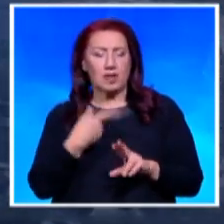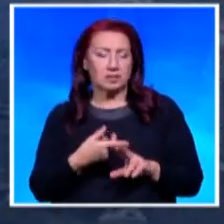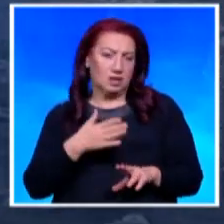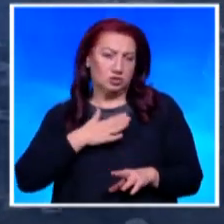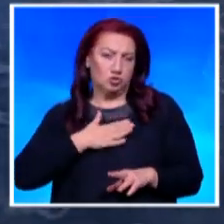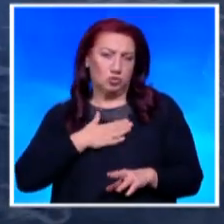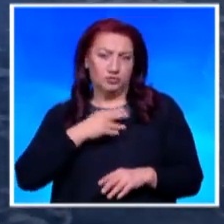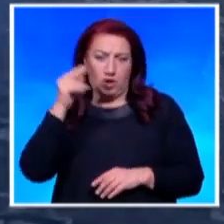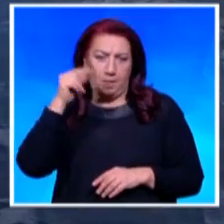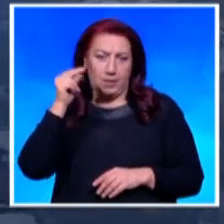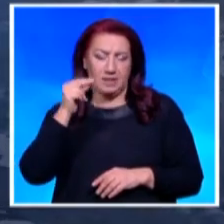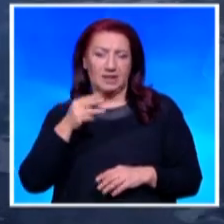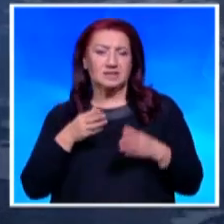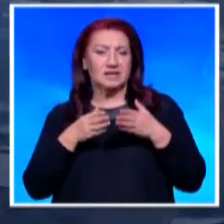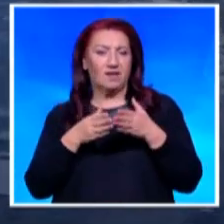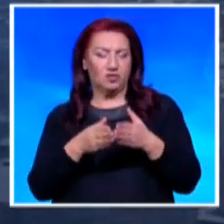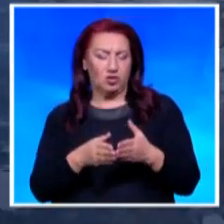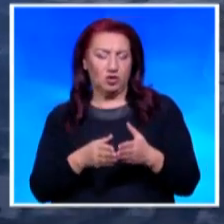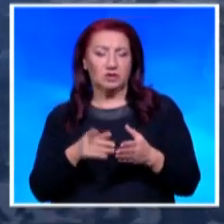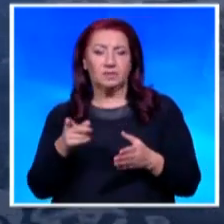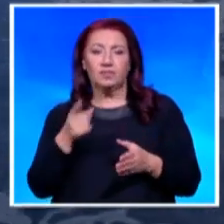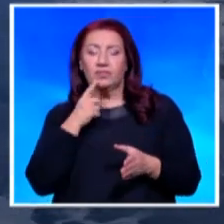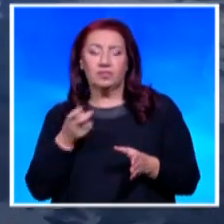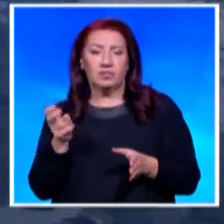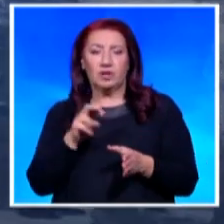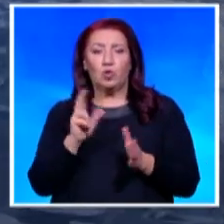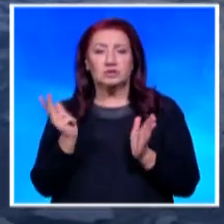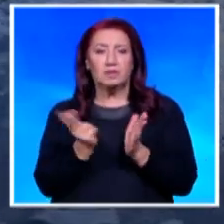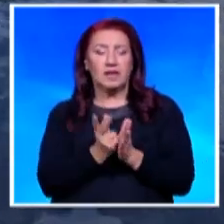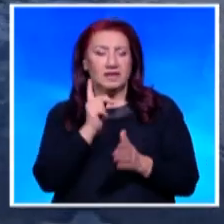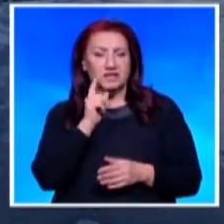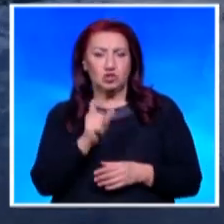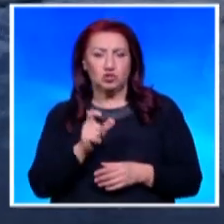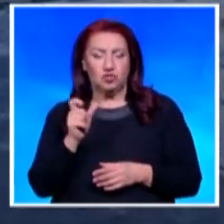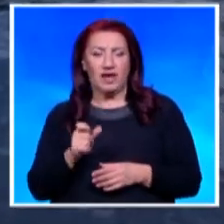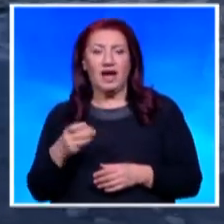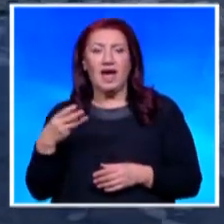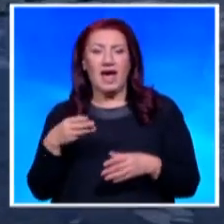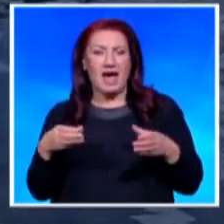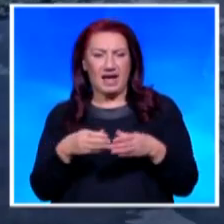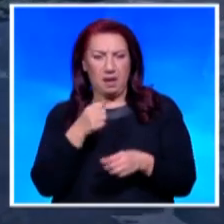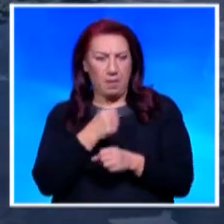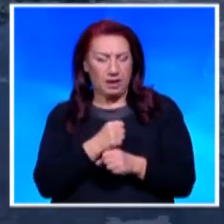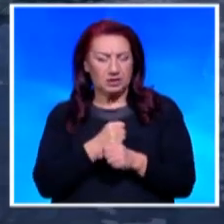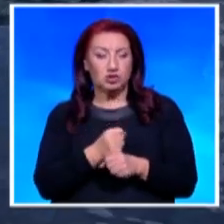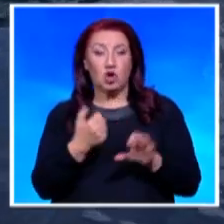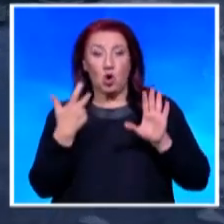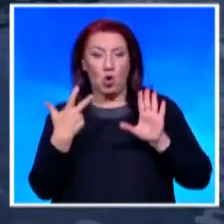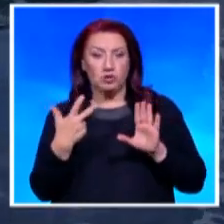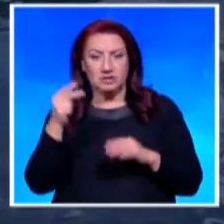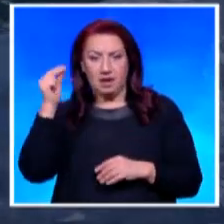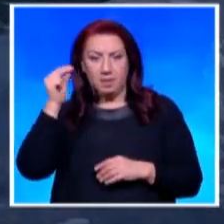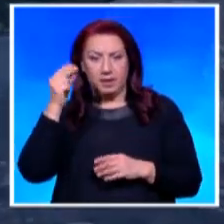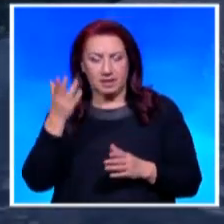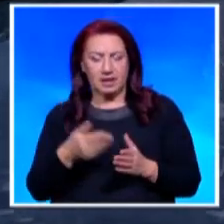Плава под малтийски флаг, на борда му има 18 души екипаж, от които 8 са българи. Корабът е под контрола на похитителите, но